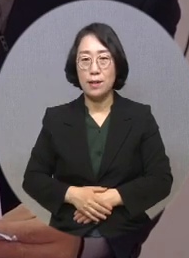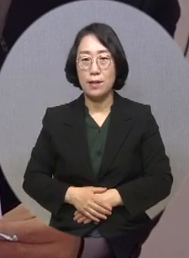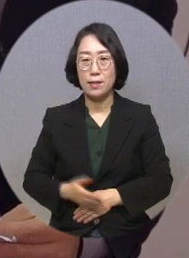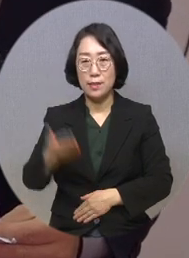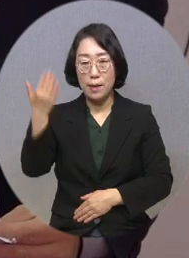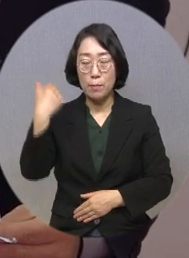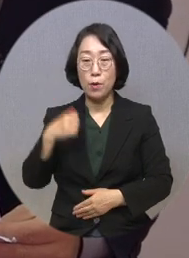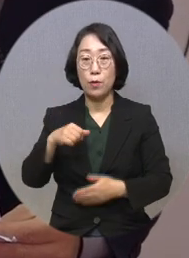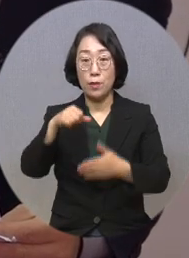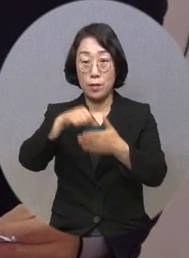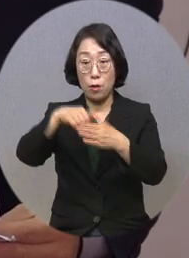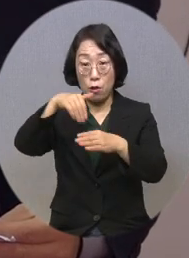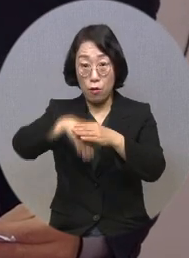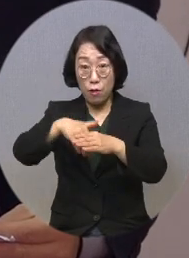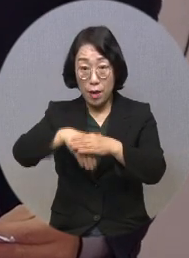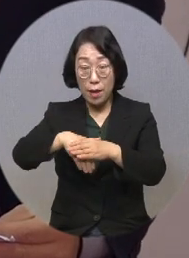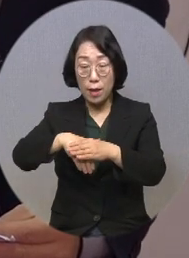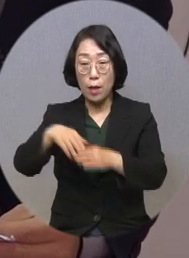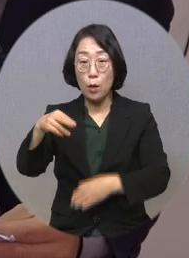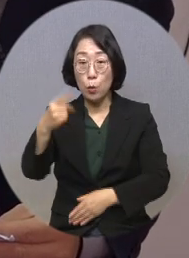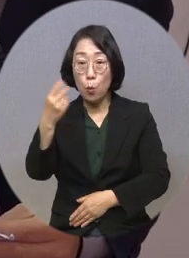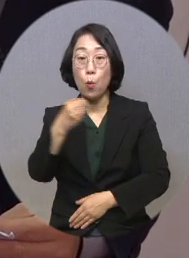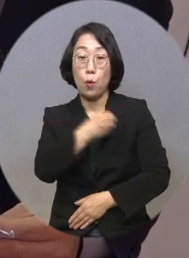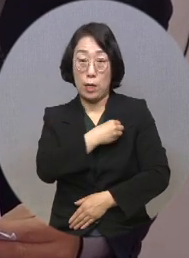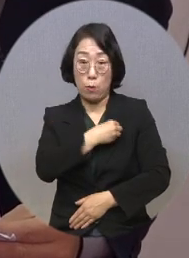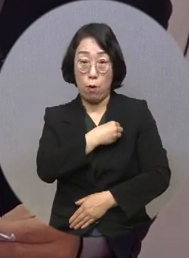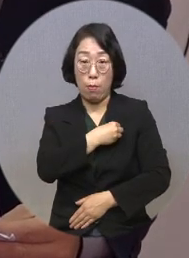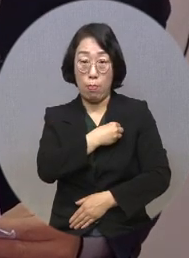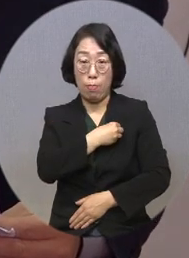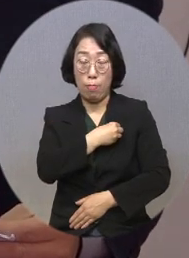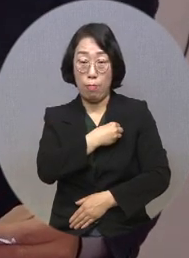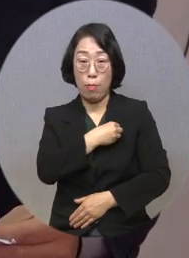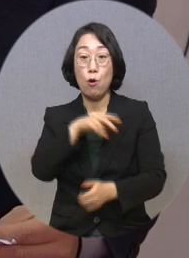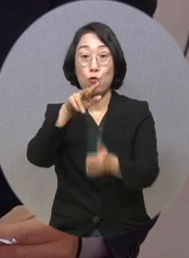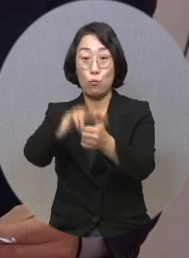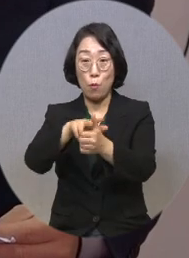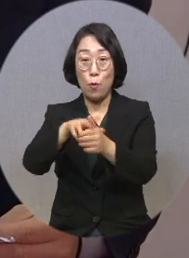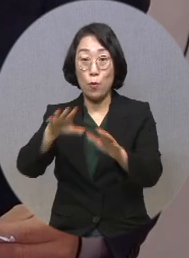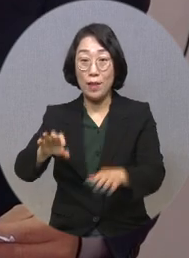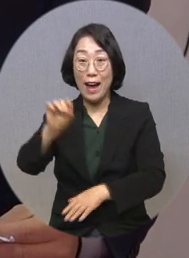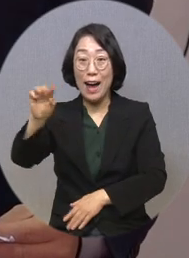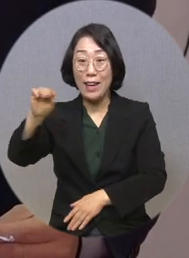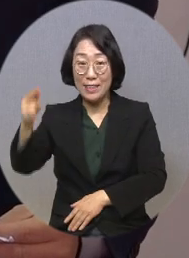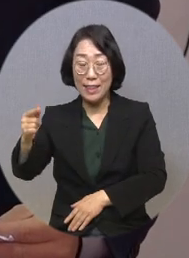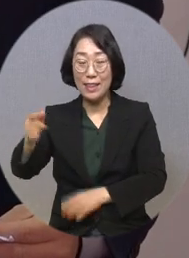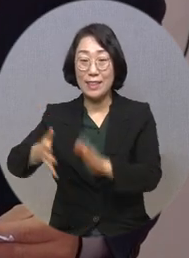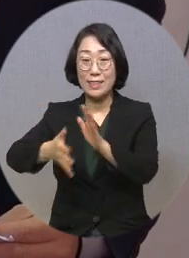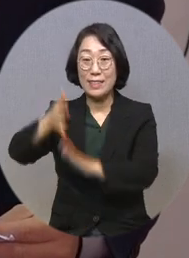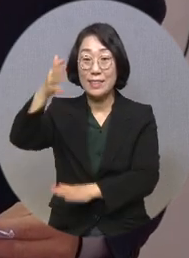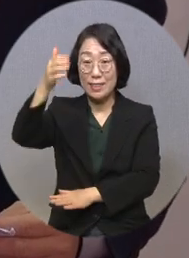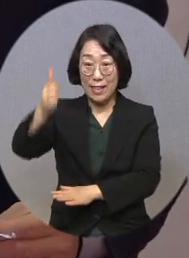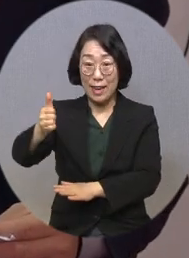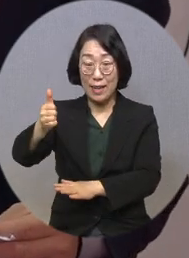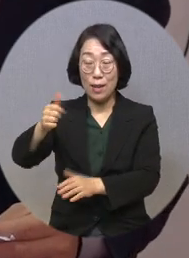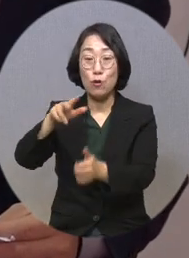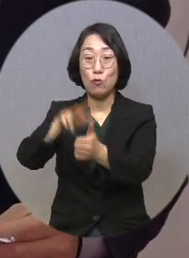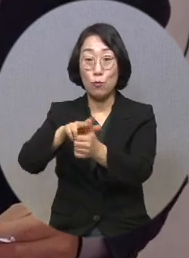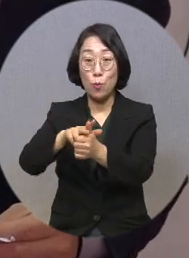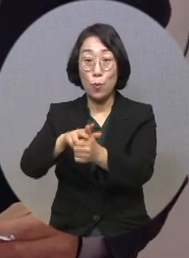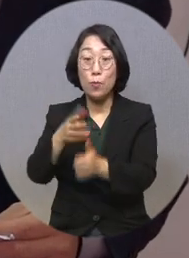지방선거에서 도의원에 출마하셨다고 그랬고요. 이번에는 또 아산시장에 도전을 한다고 네. 들었습니다. 특별한